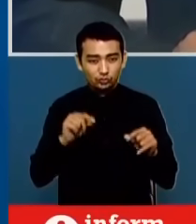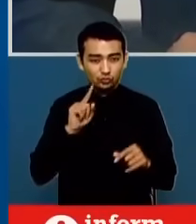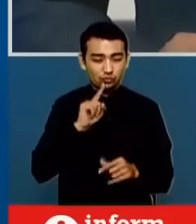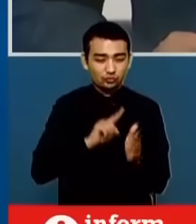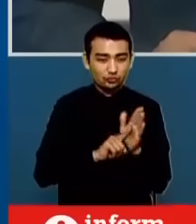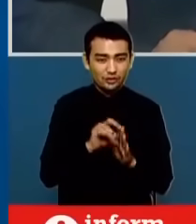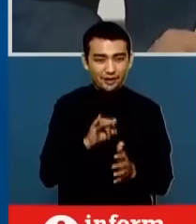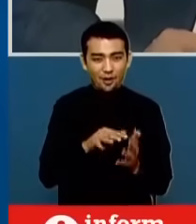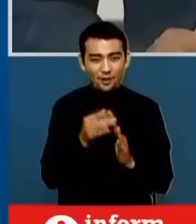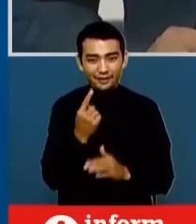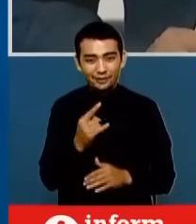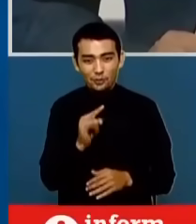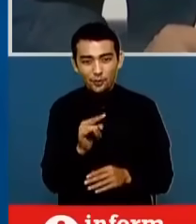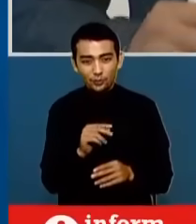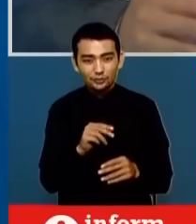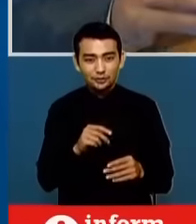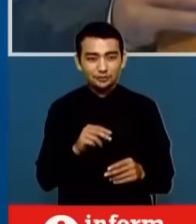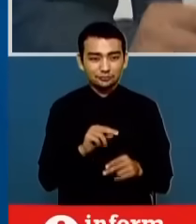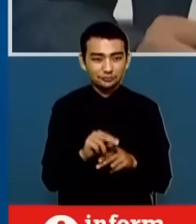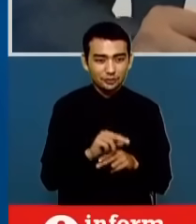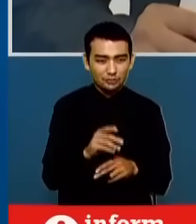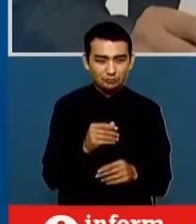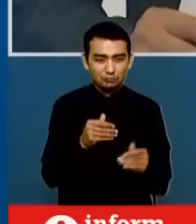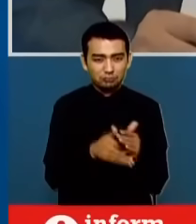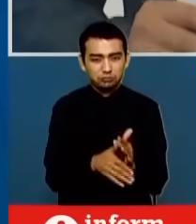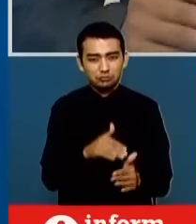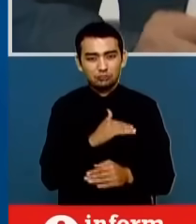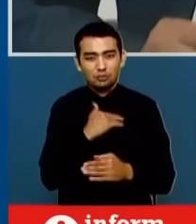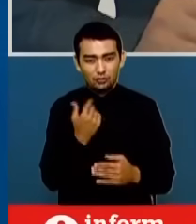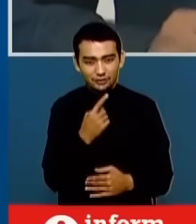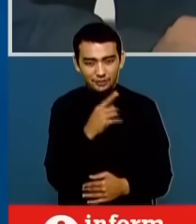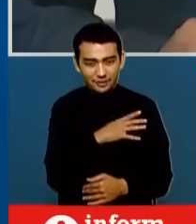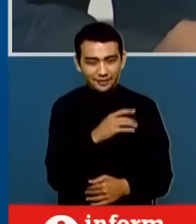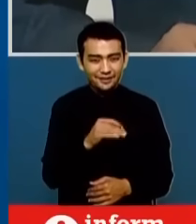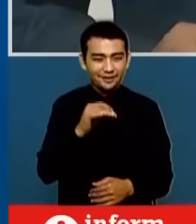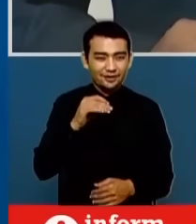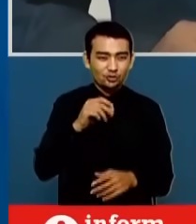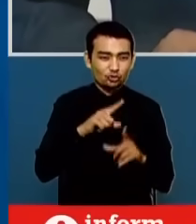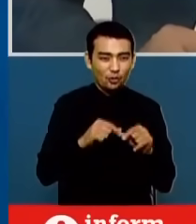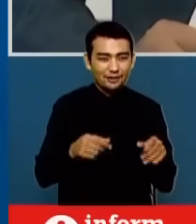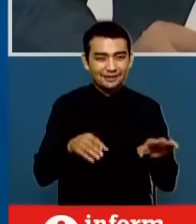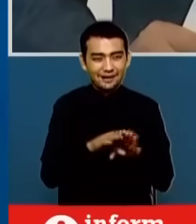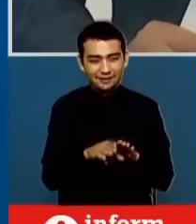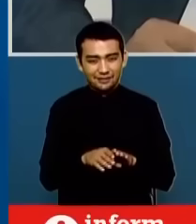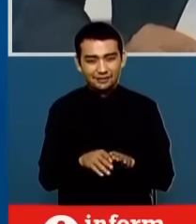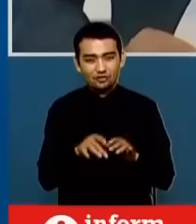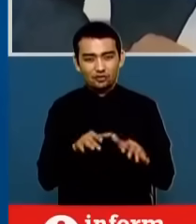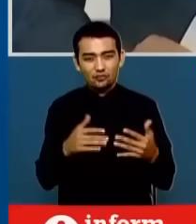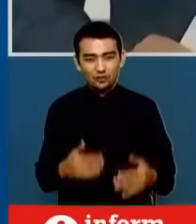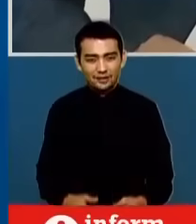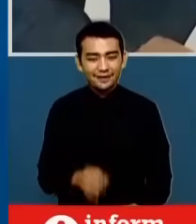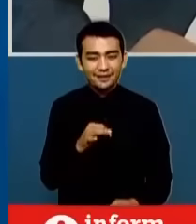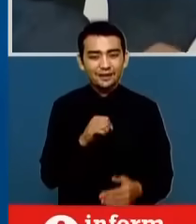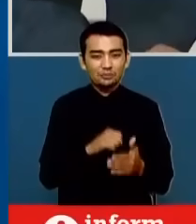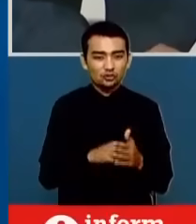ауылдағы бір баланы оқыту бюджетке қып-қызыл шығын деген. Сөйтіп білім ошағын жабу туралы шешім қабылдапты. Енді соның